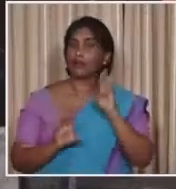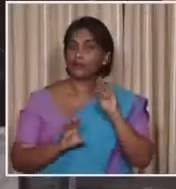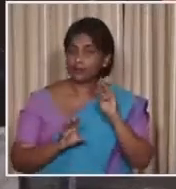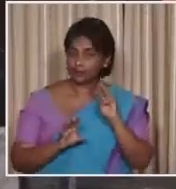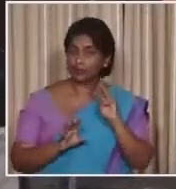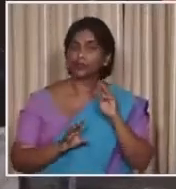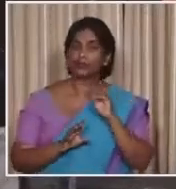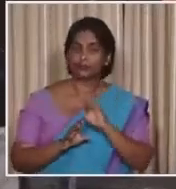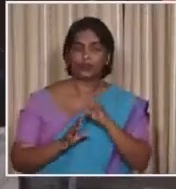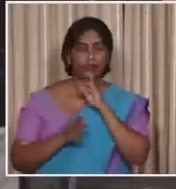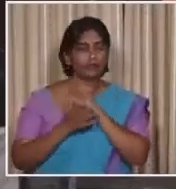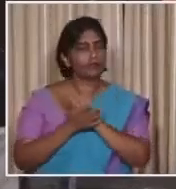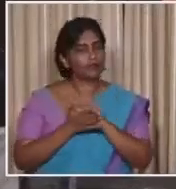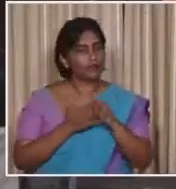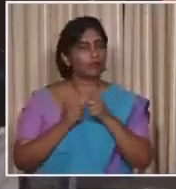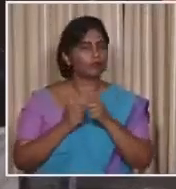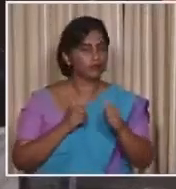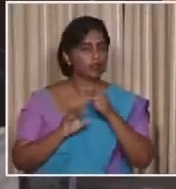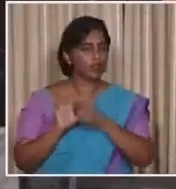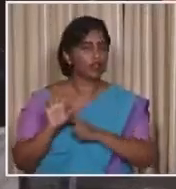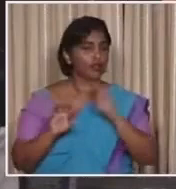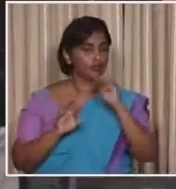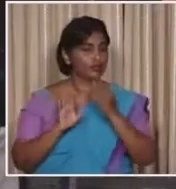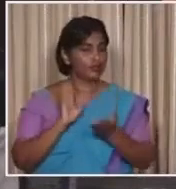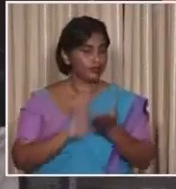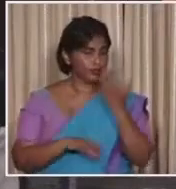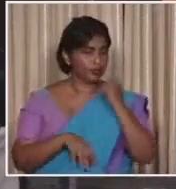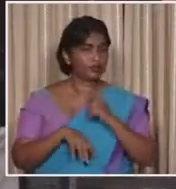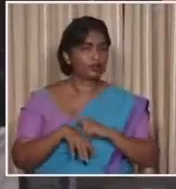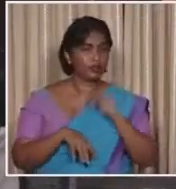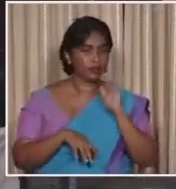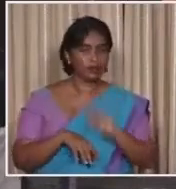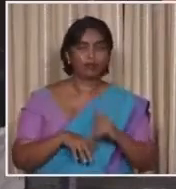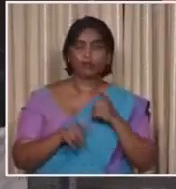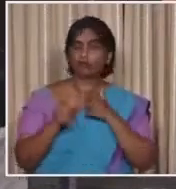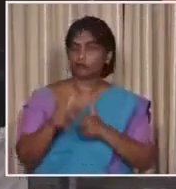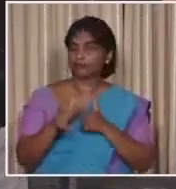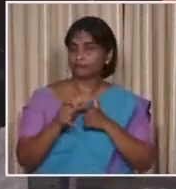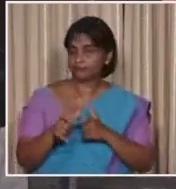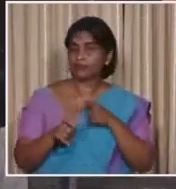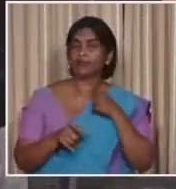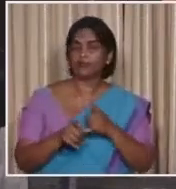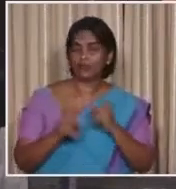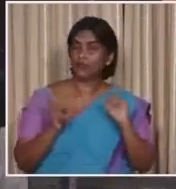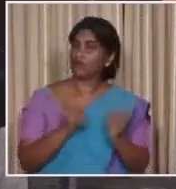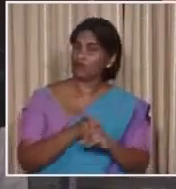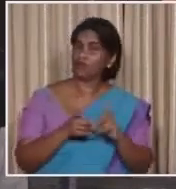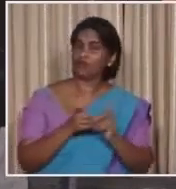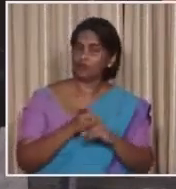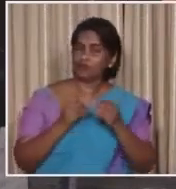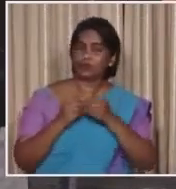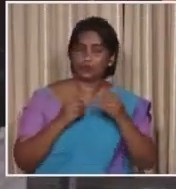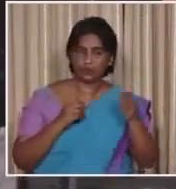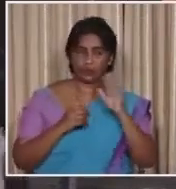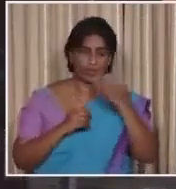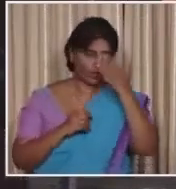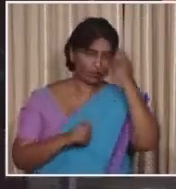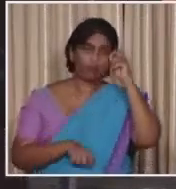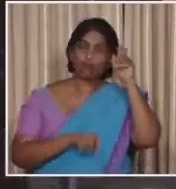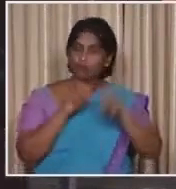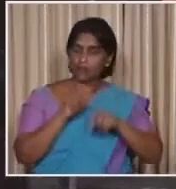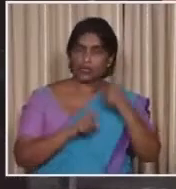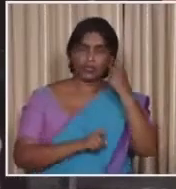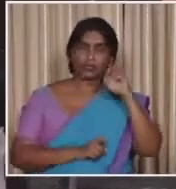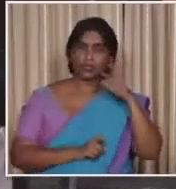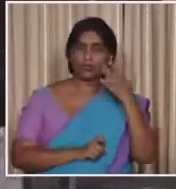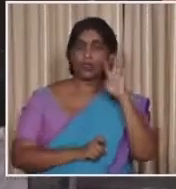าคบุมมุปปะด้านดกลก็เมลากะอาอิดารีดีอาคบุมผัวราดิคนเดียวกันไปกันราษฎรนับปีอัตติเ